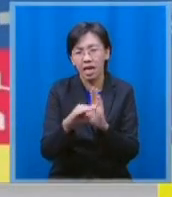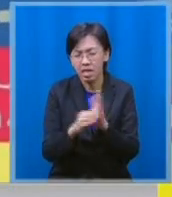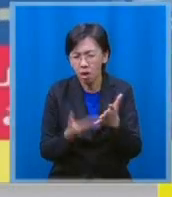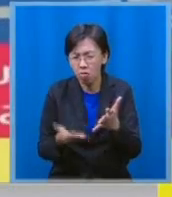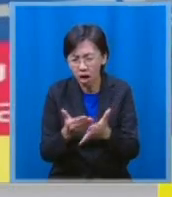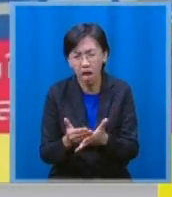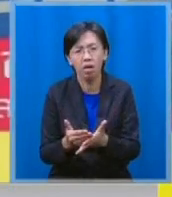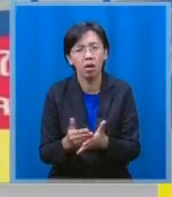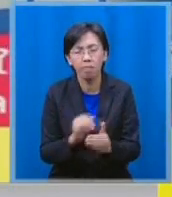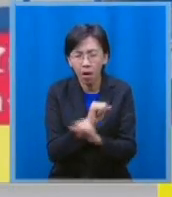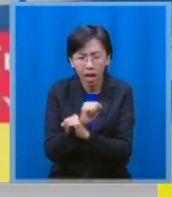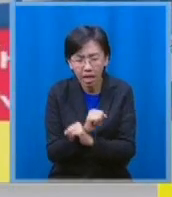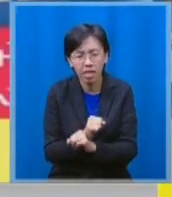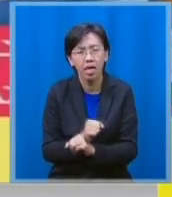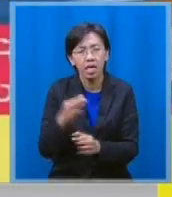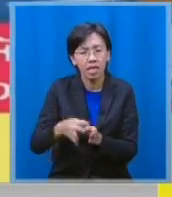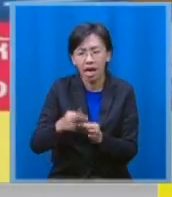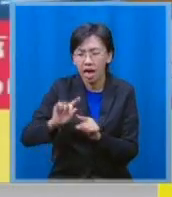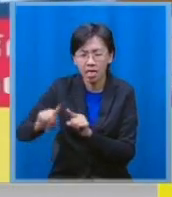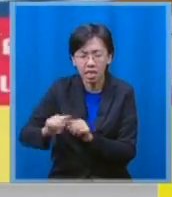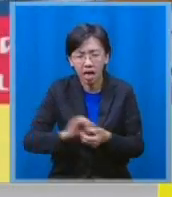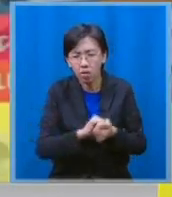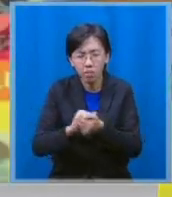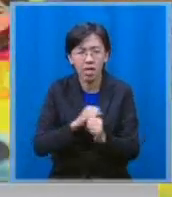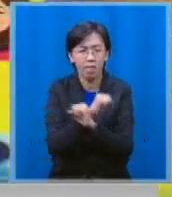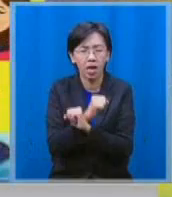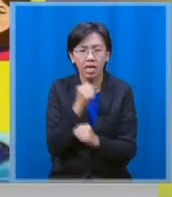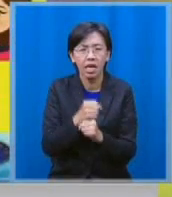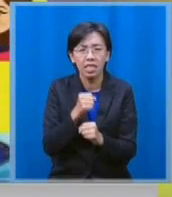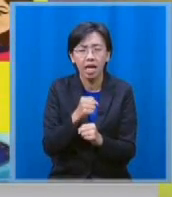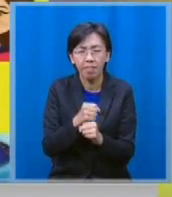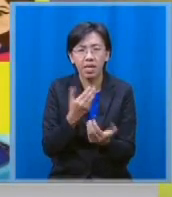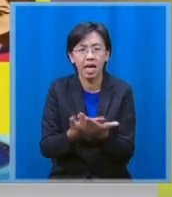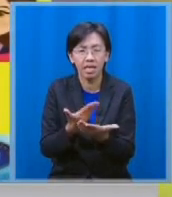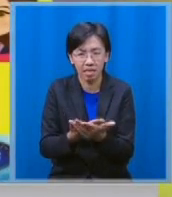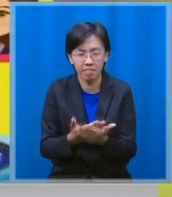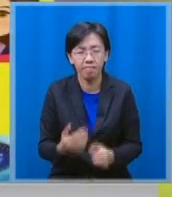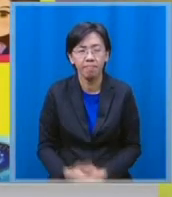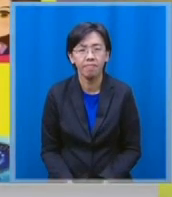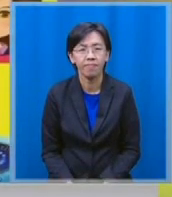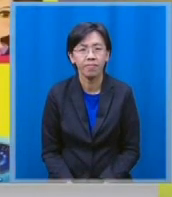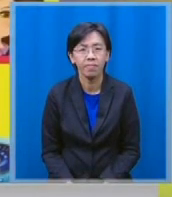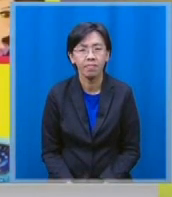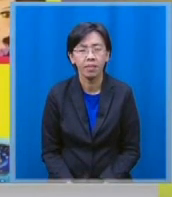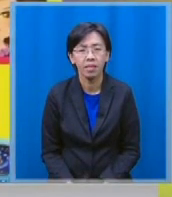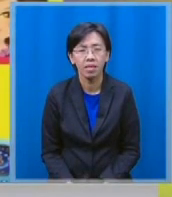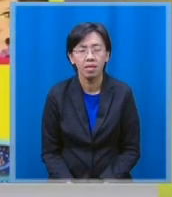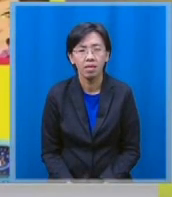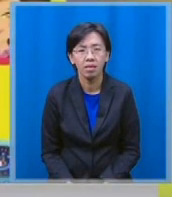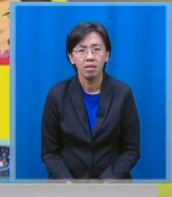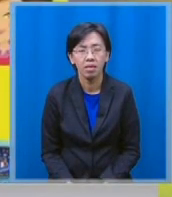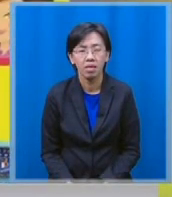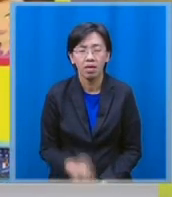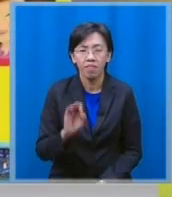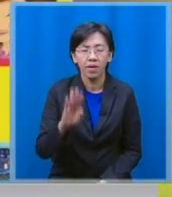ร่วมกับสถาบันการเงินชั้นนำตามมาตรฐานการดำเนินธุรกรรมการเงินทางอิเล็กทรอนิกส์ค่ะล่าสุดนะคะคุณผู้ชมทางเพจกองป